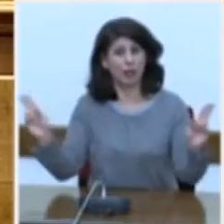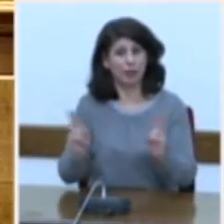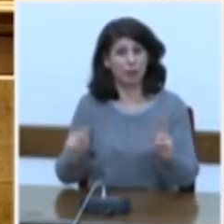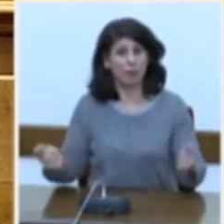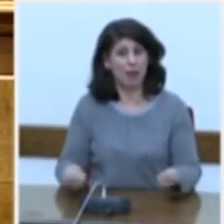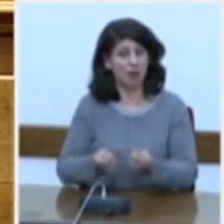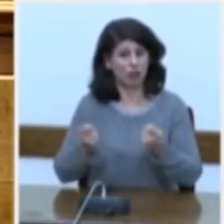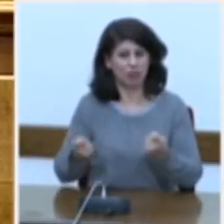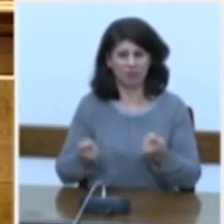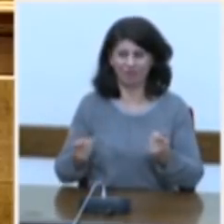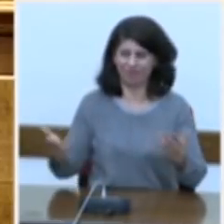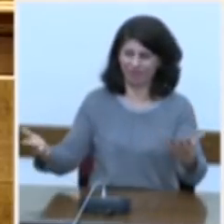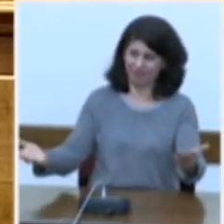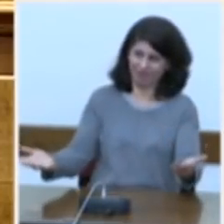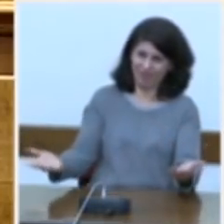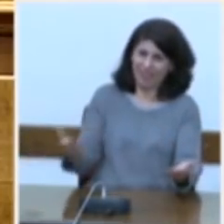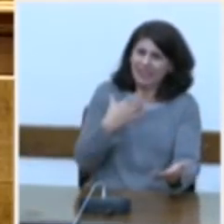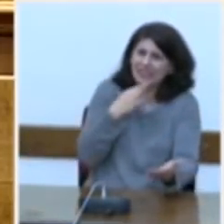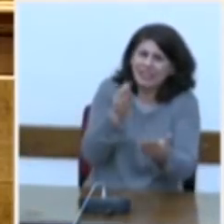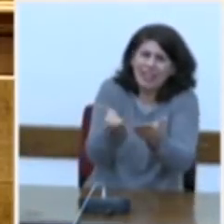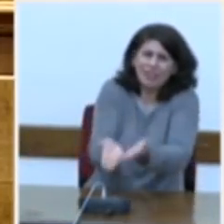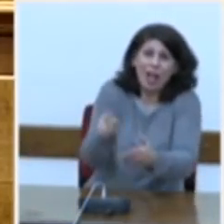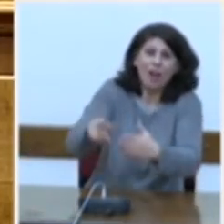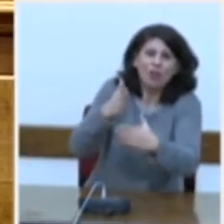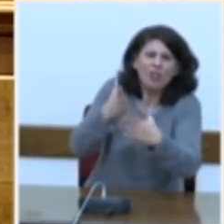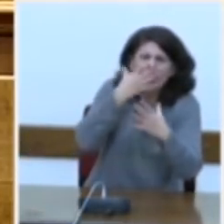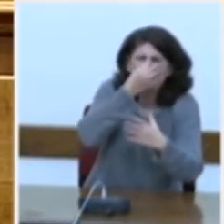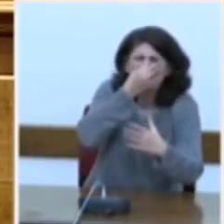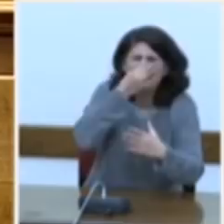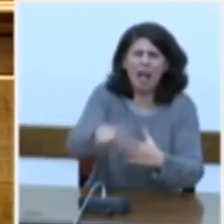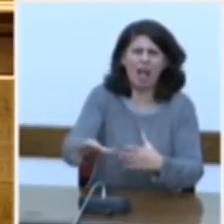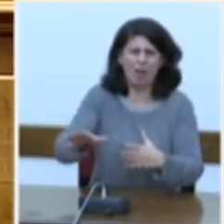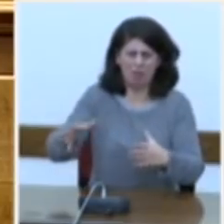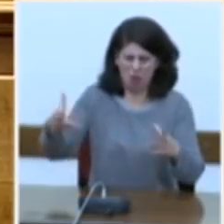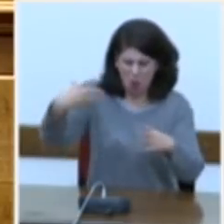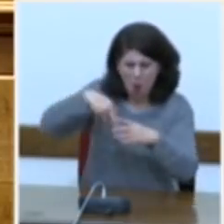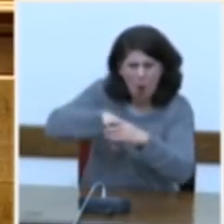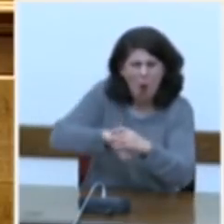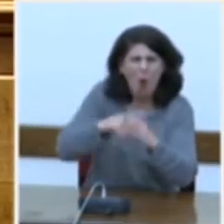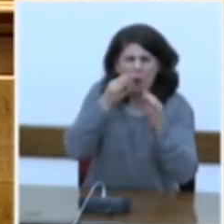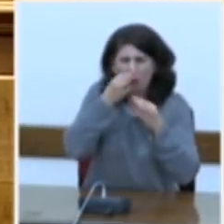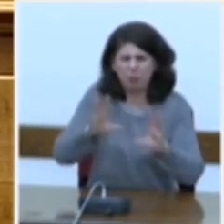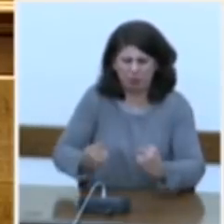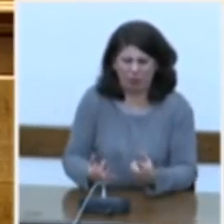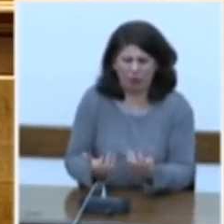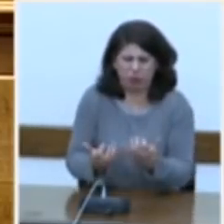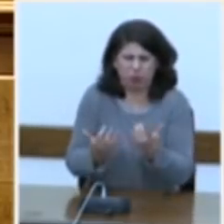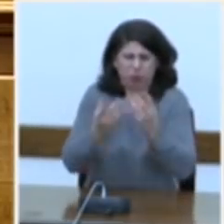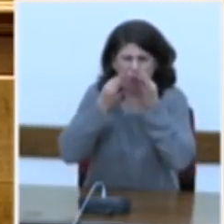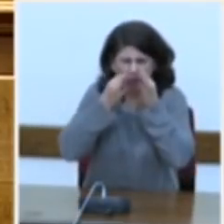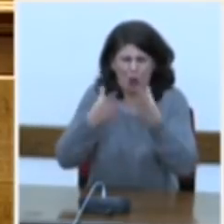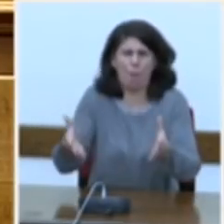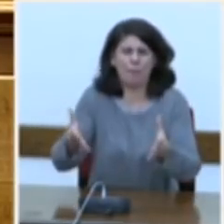τους. Έλεος, έτσι κρύβεται τη σαπίλα, τη δυσοδεία που αποπνέει αυτό το άθλιο,